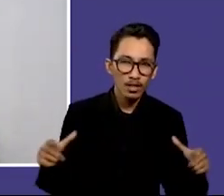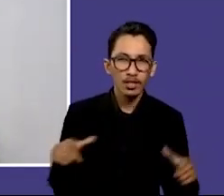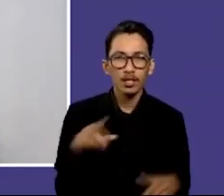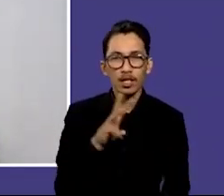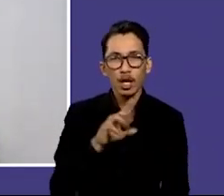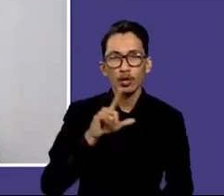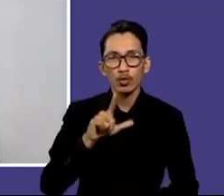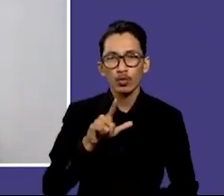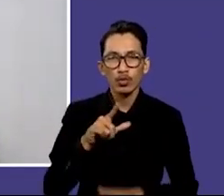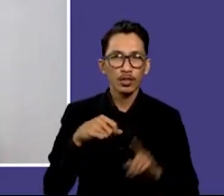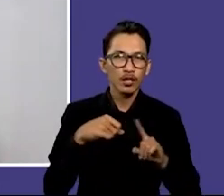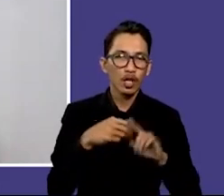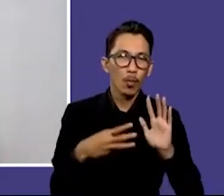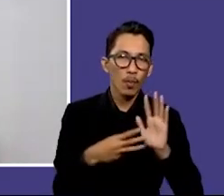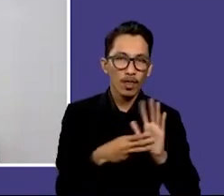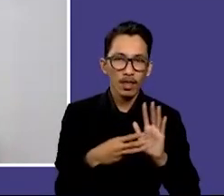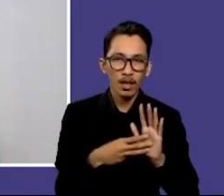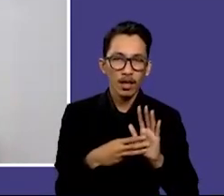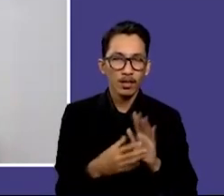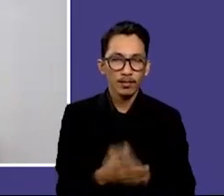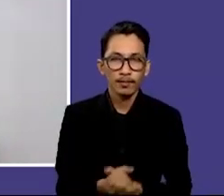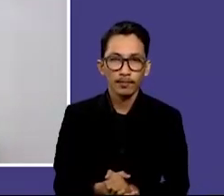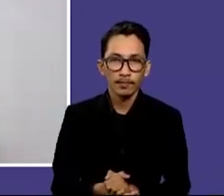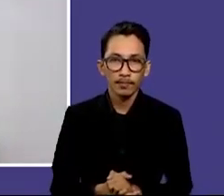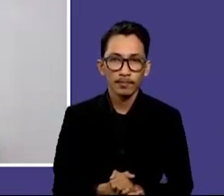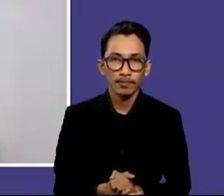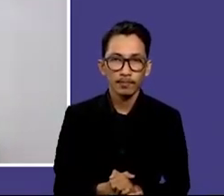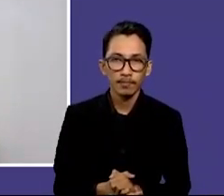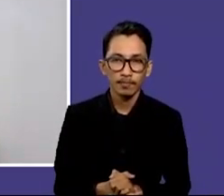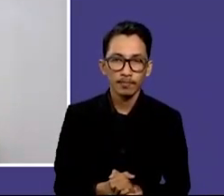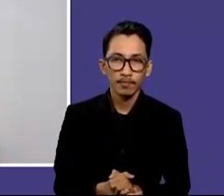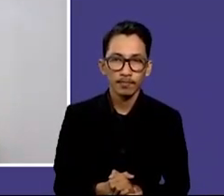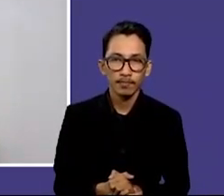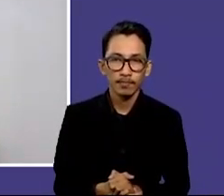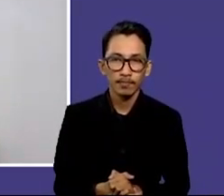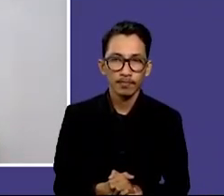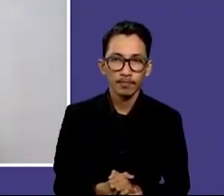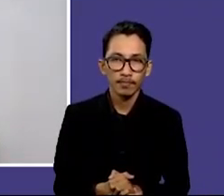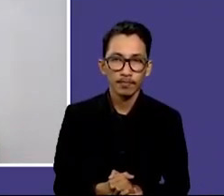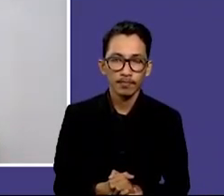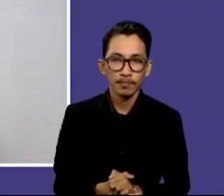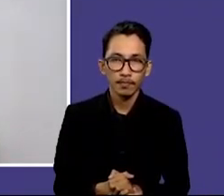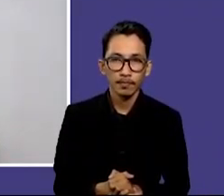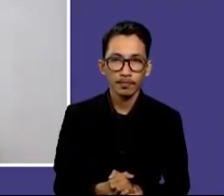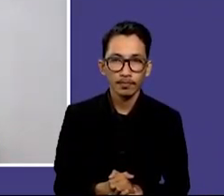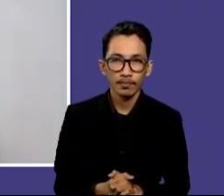37.000 km persegi dengan penduduk kurang lebih 4 juta sekian.